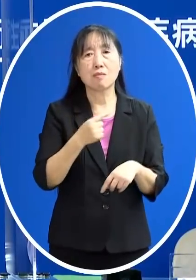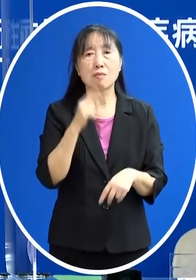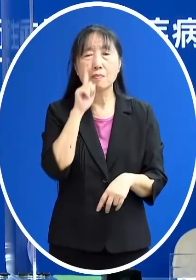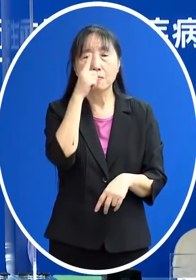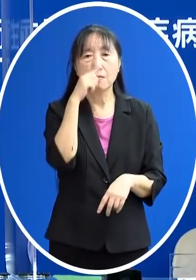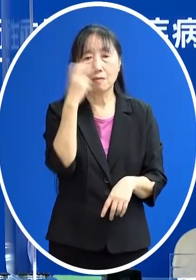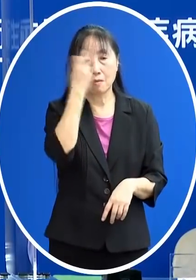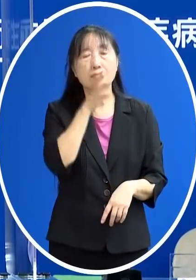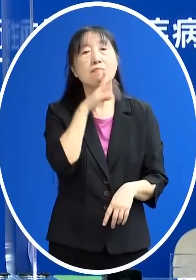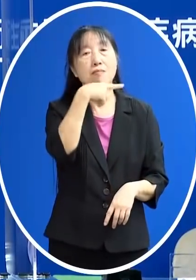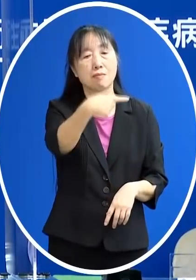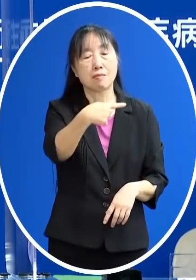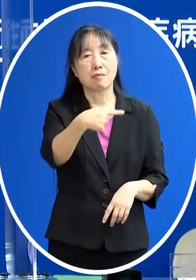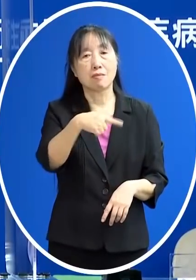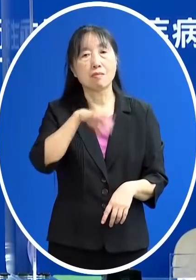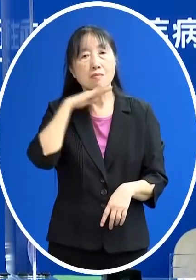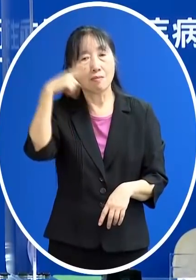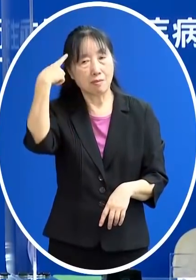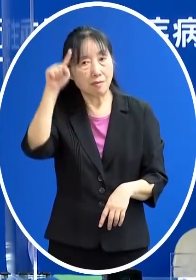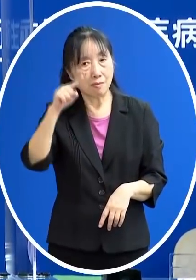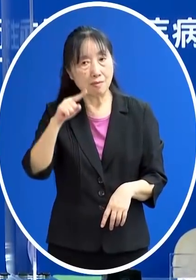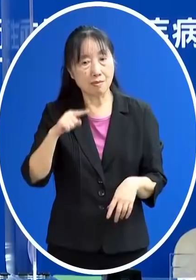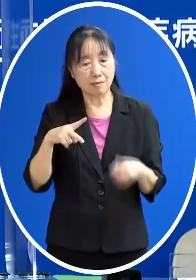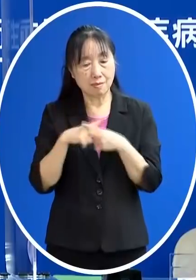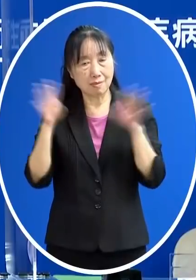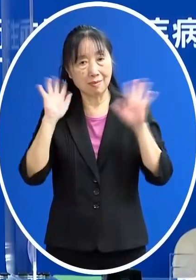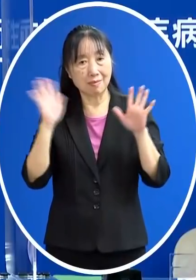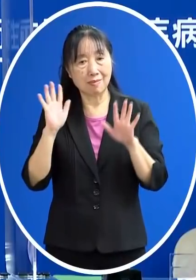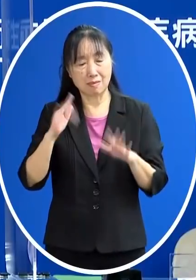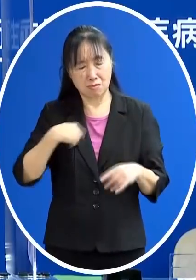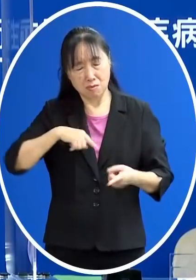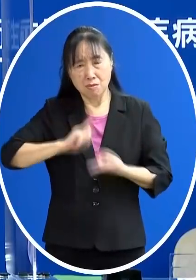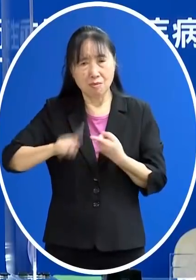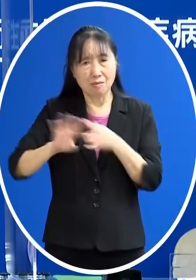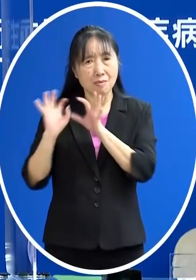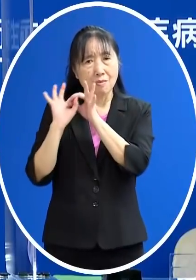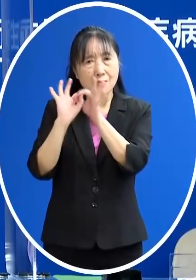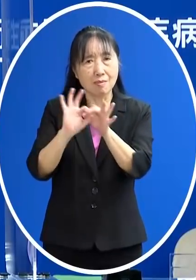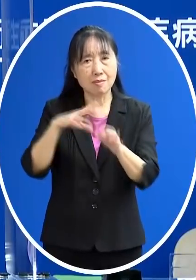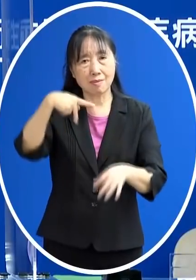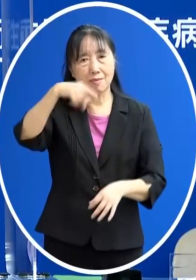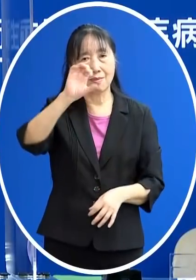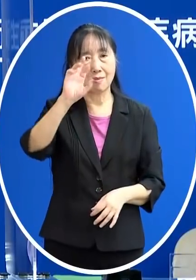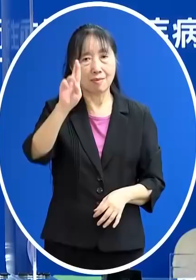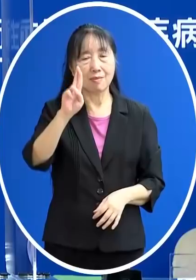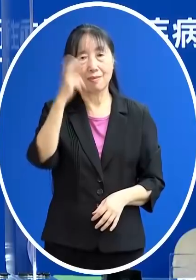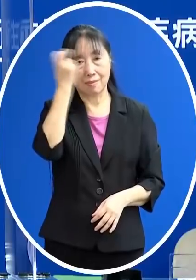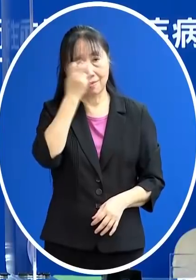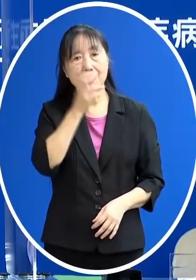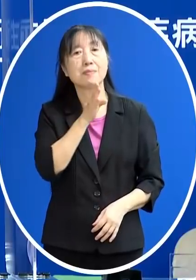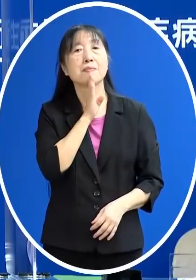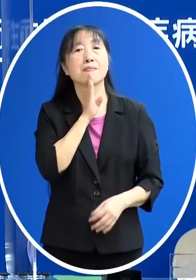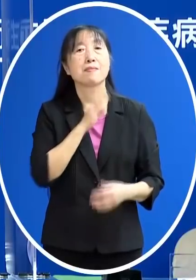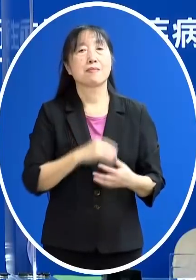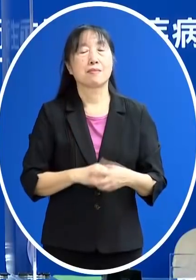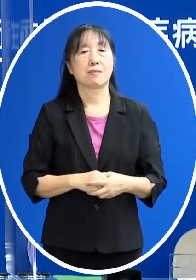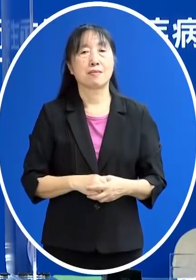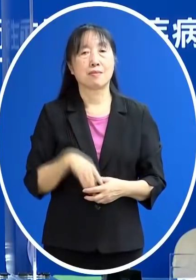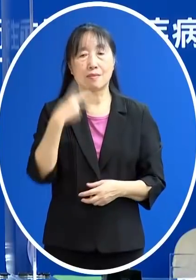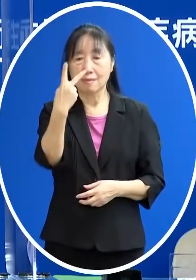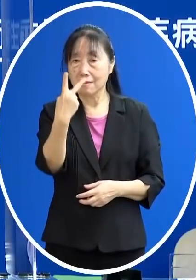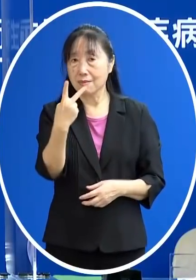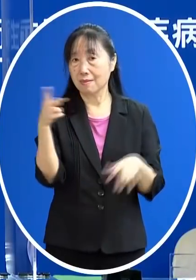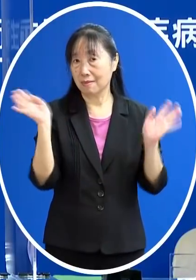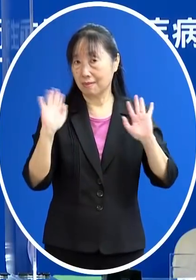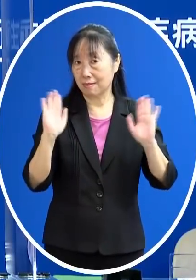性。隔第二天，这小孩子的症状就持续，然后检验 PCR，然后现在 PCR 检验的结果，这两位小